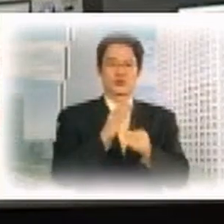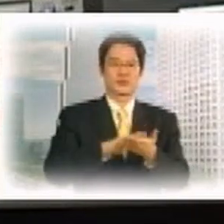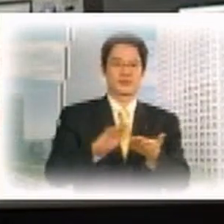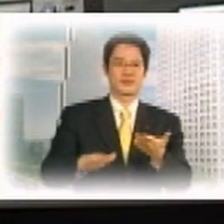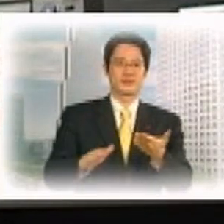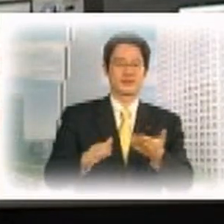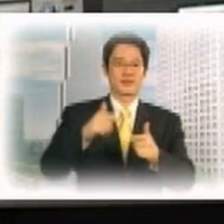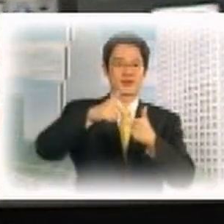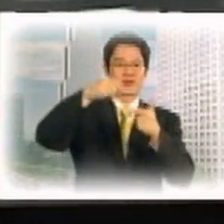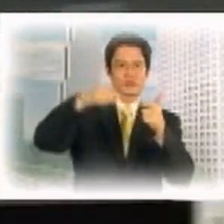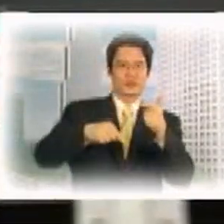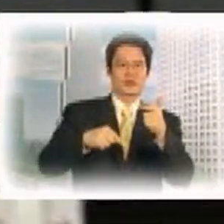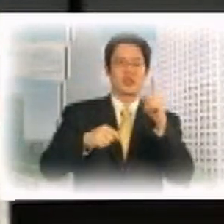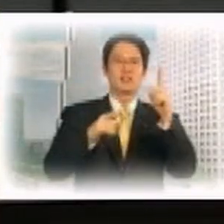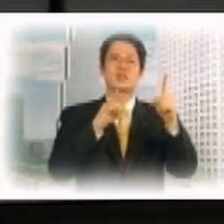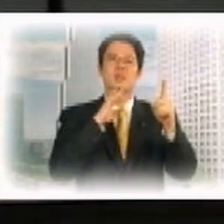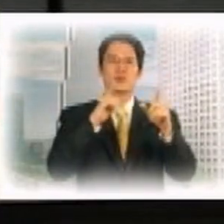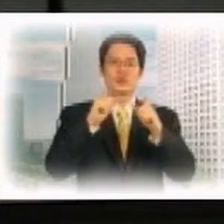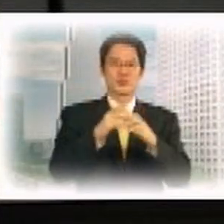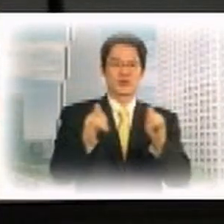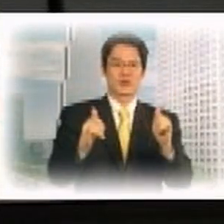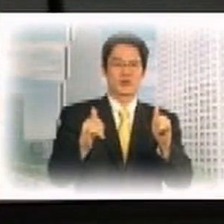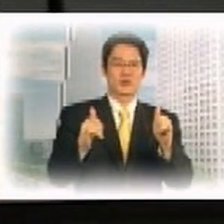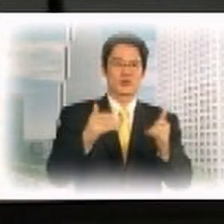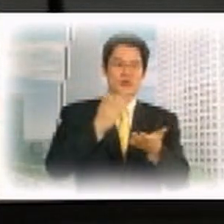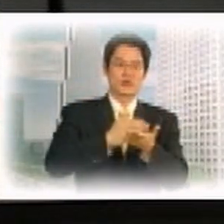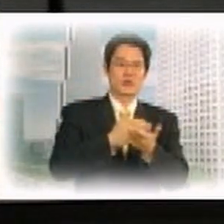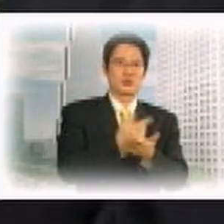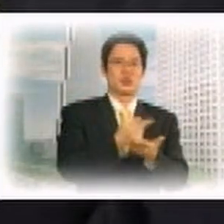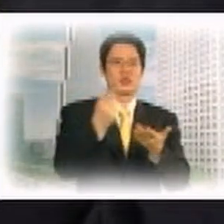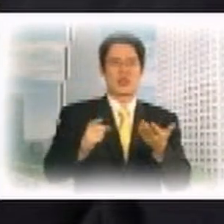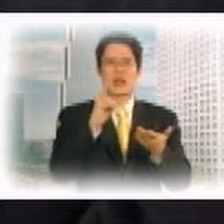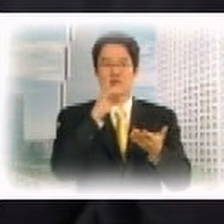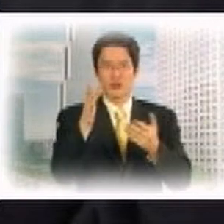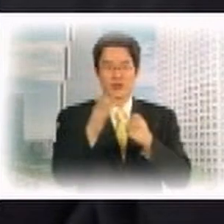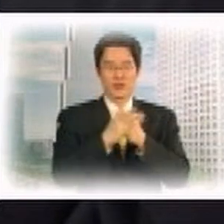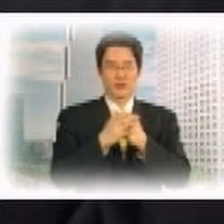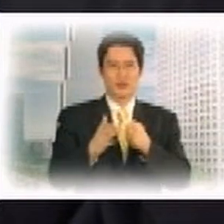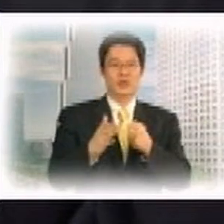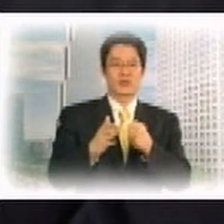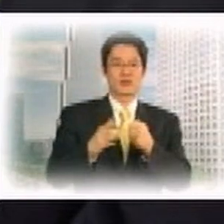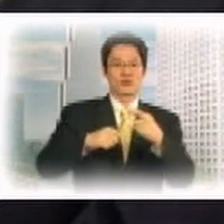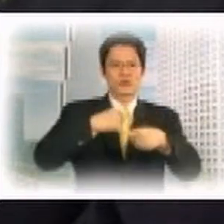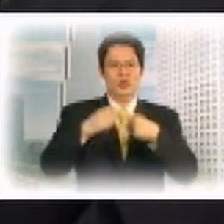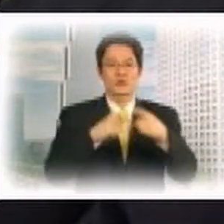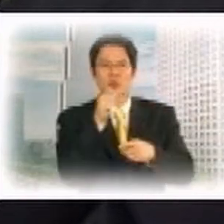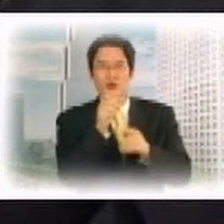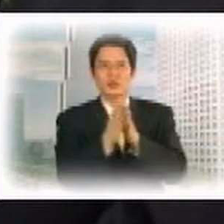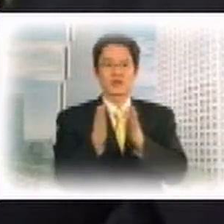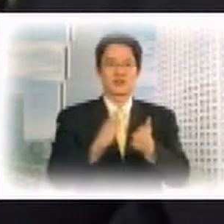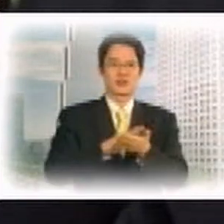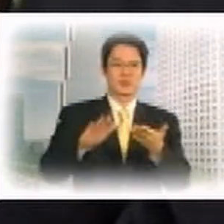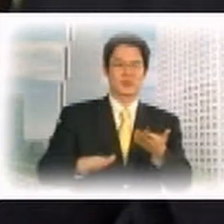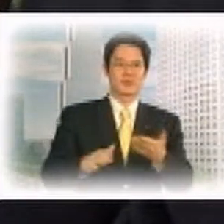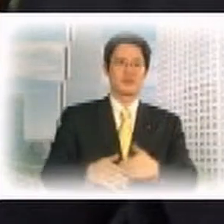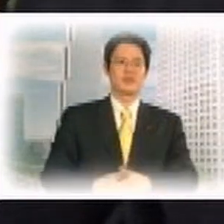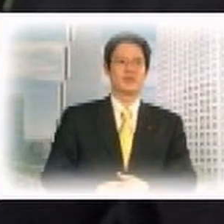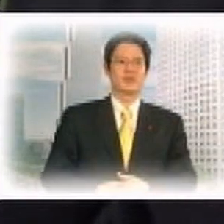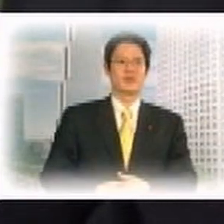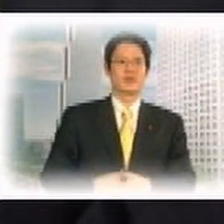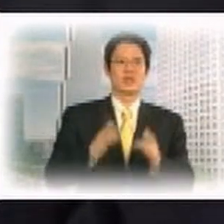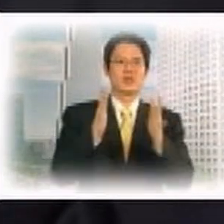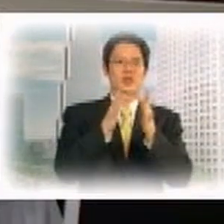덧입혀집니다. 강남구는 단 한 명의 구민이라도 구정 소식에 소외돼서는 안 된다는 생각에 수화 방송을 시작했습니다.